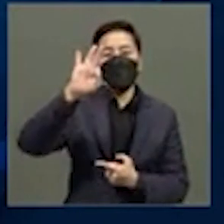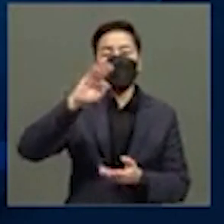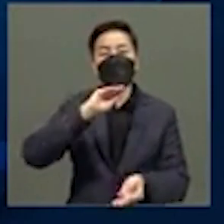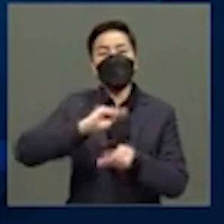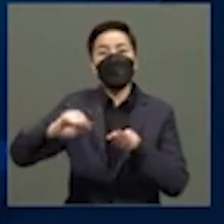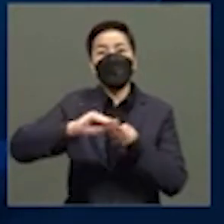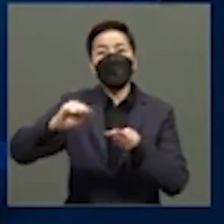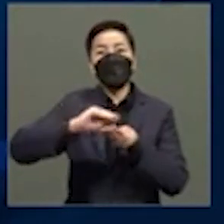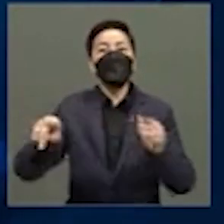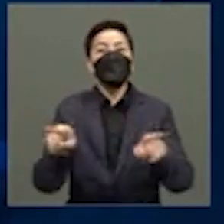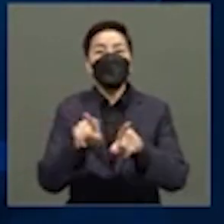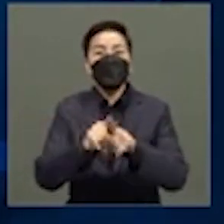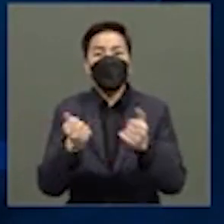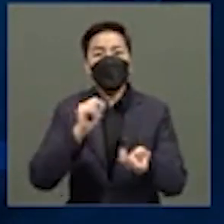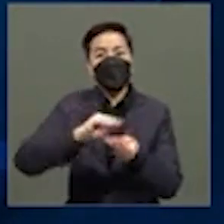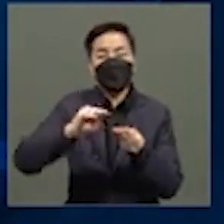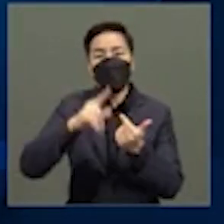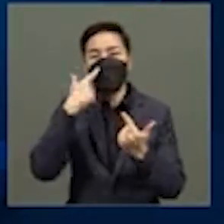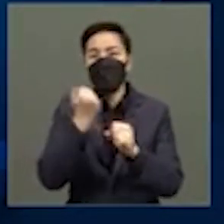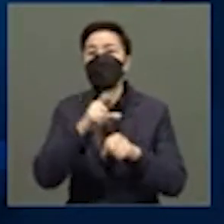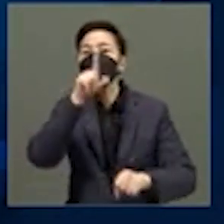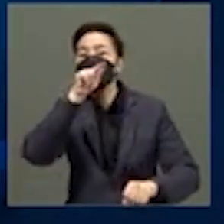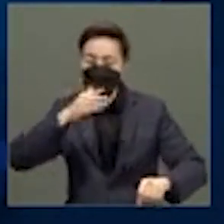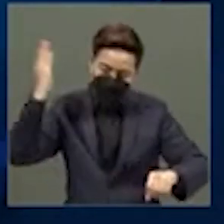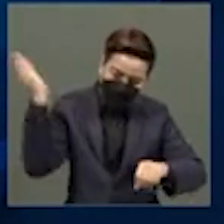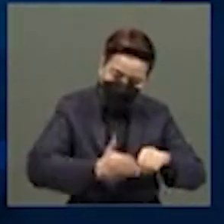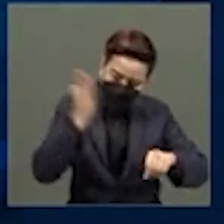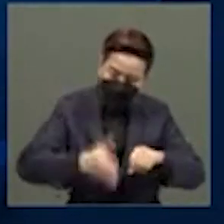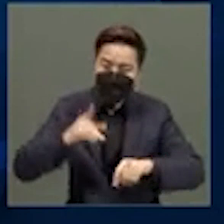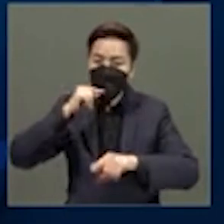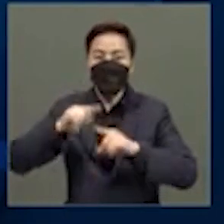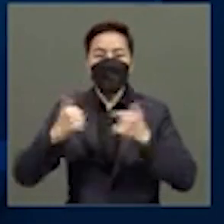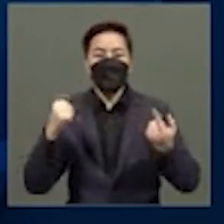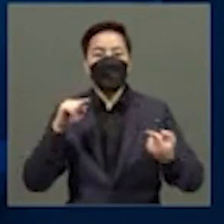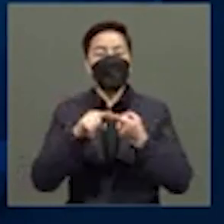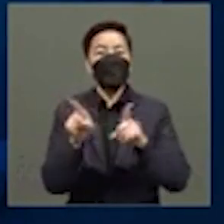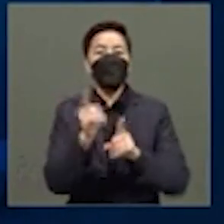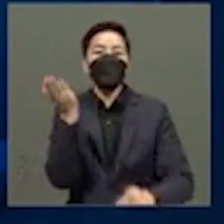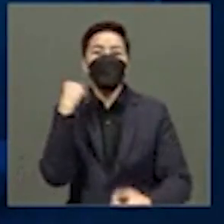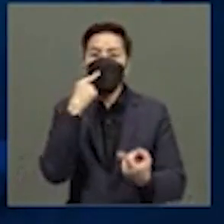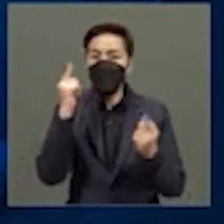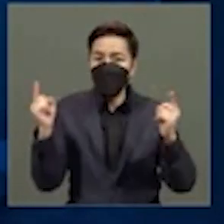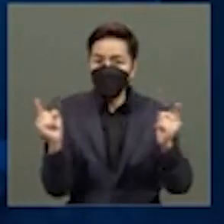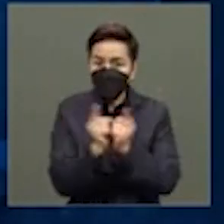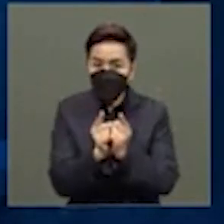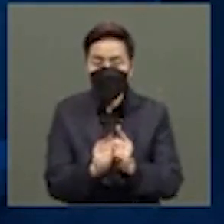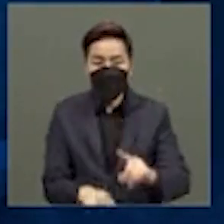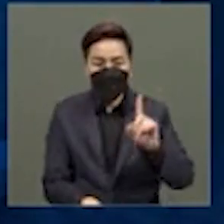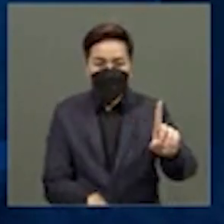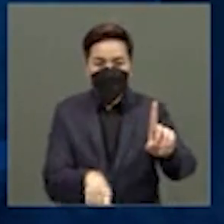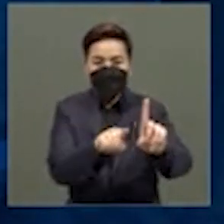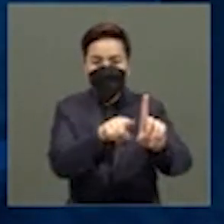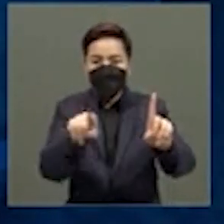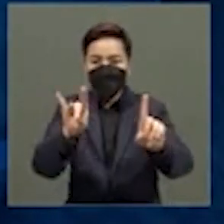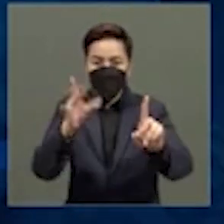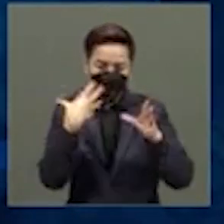เช่นกันค่ะเป็นโรงงานชำแหละไก่แล้วก็คล้ายๆกับที่รายงานคลัสเตอร์1ถึง8ก่อนหน้านะ